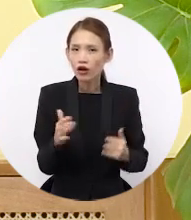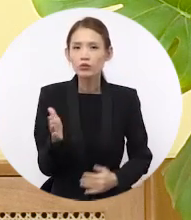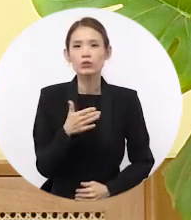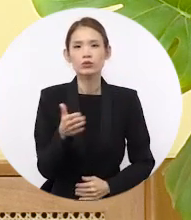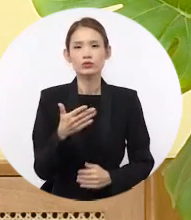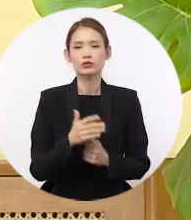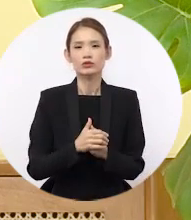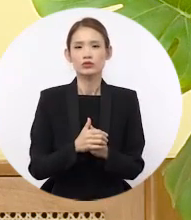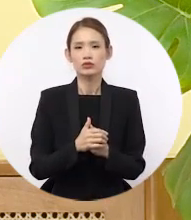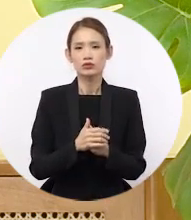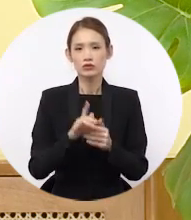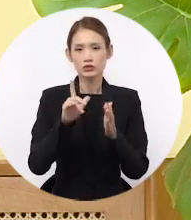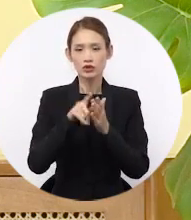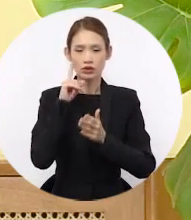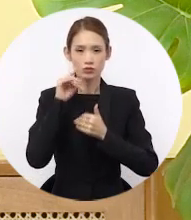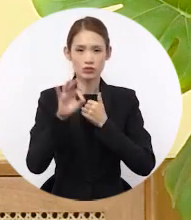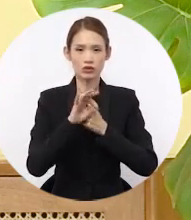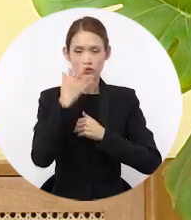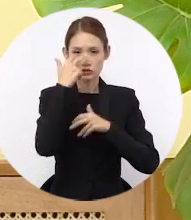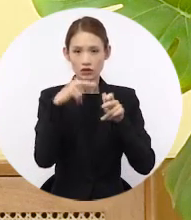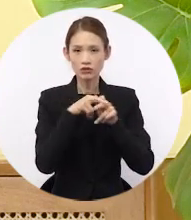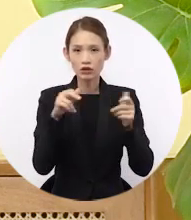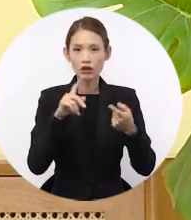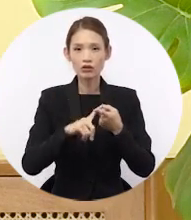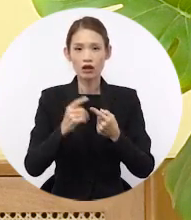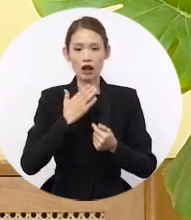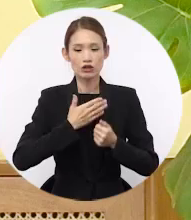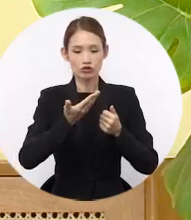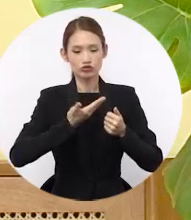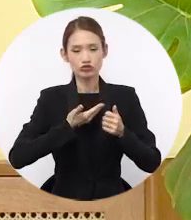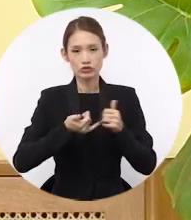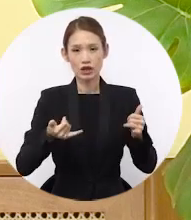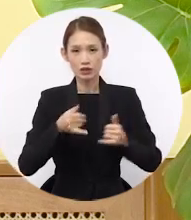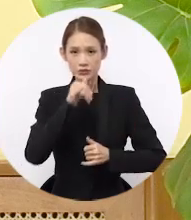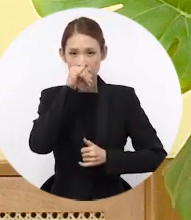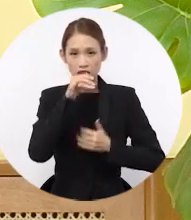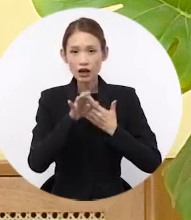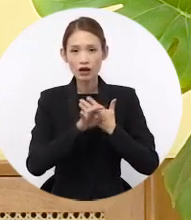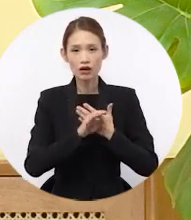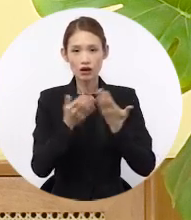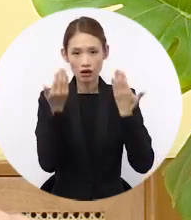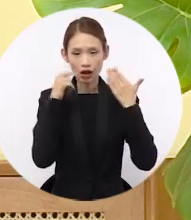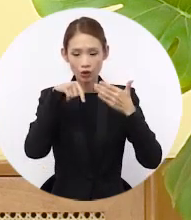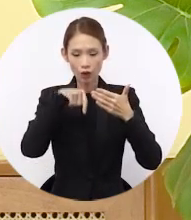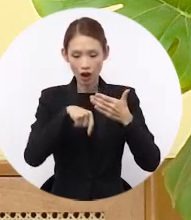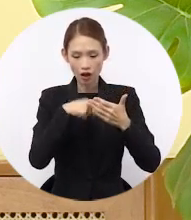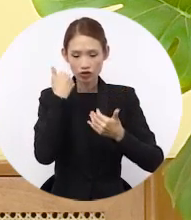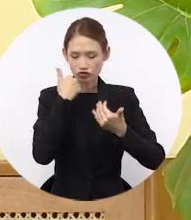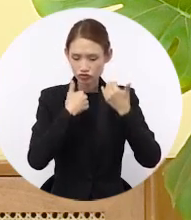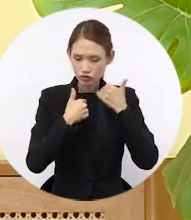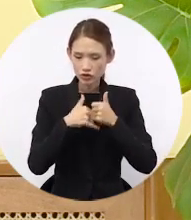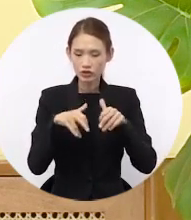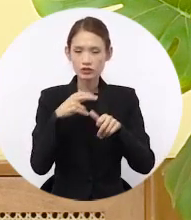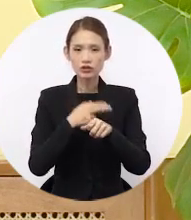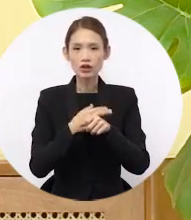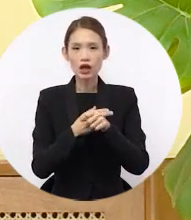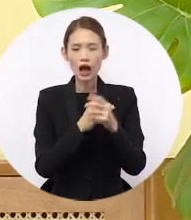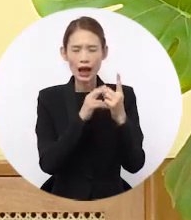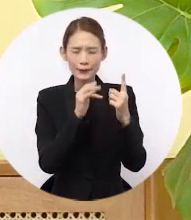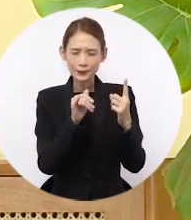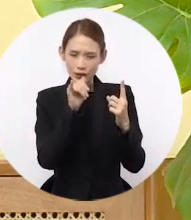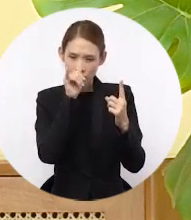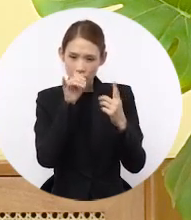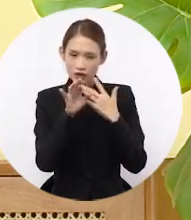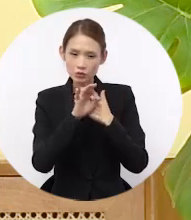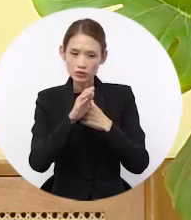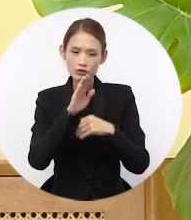수 있는 사람이 또 없더라고요. 그때 만약에 저에게 시각장애에 대해서 알려주는 사람이 누군가 있었다면 학교 안에서 누구라도 선생님들 중에서 한